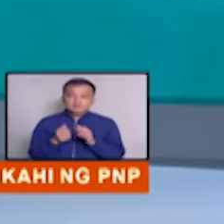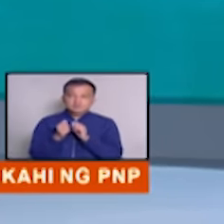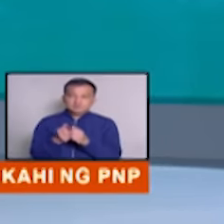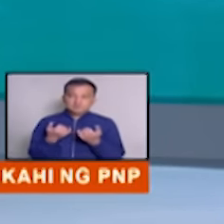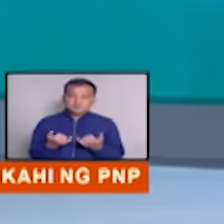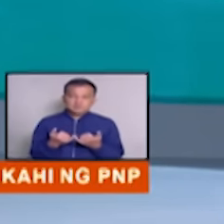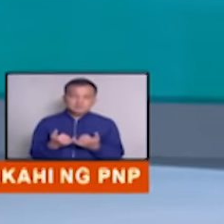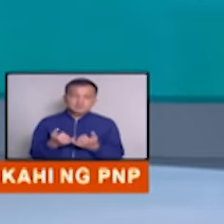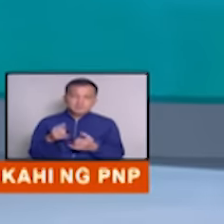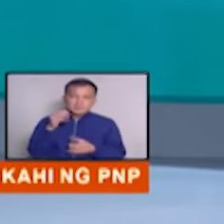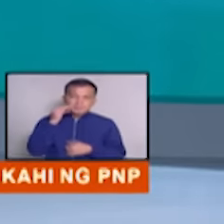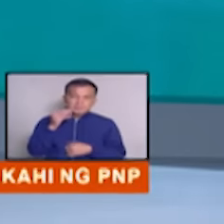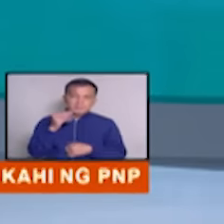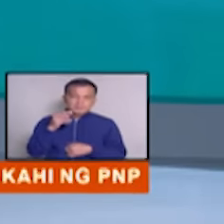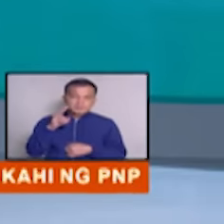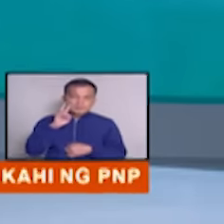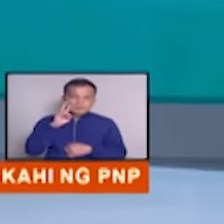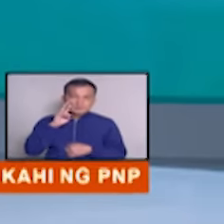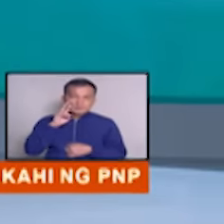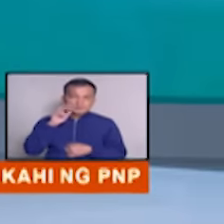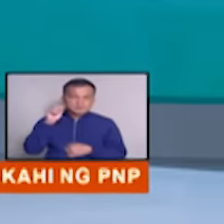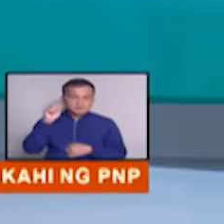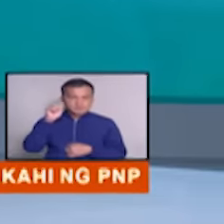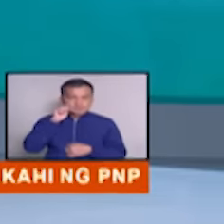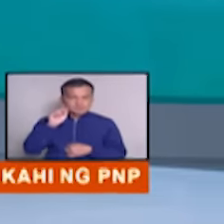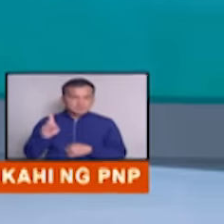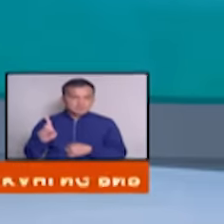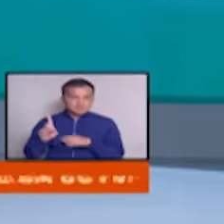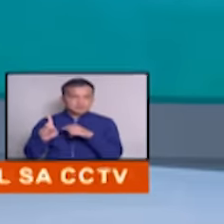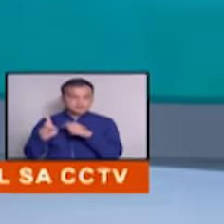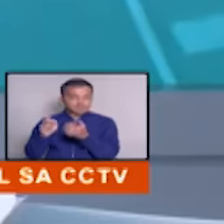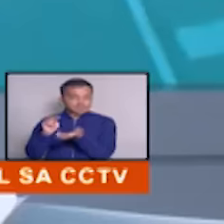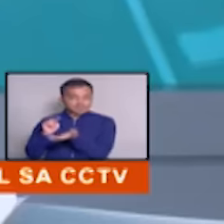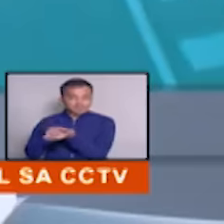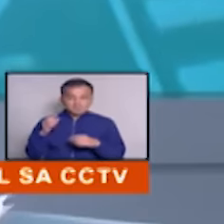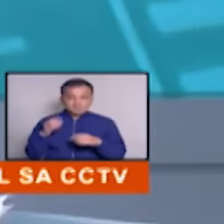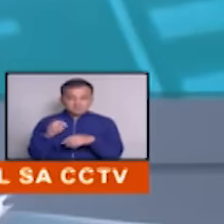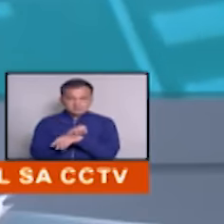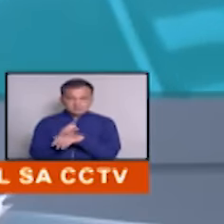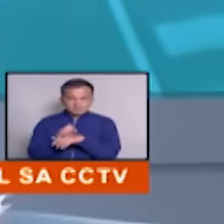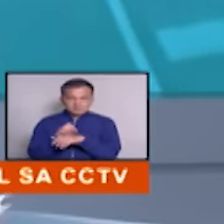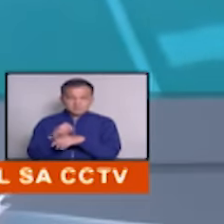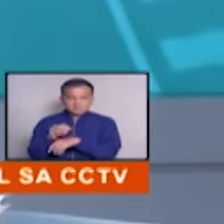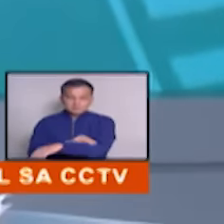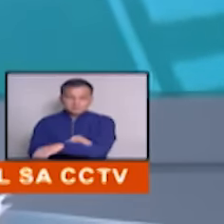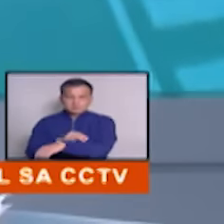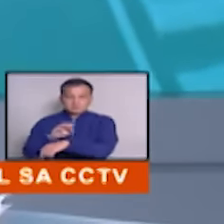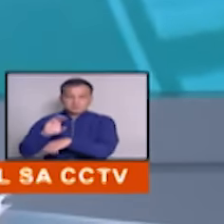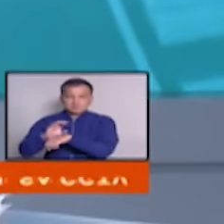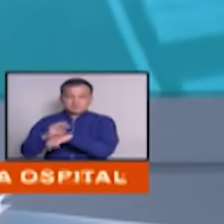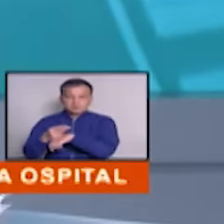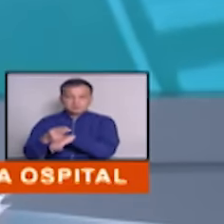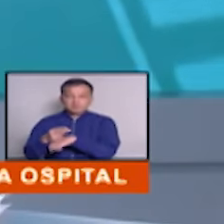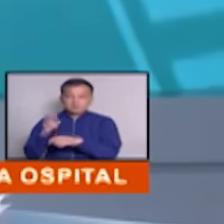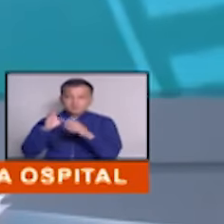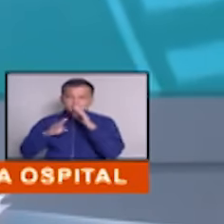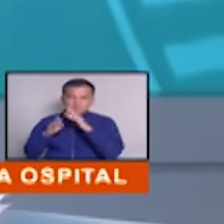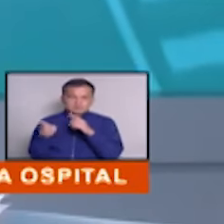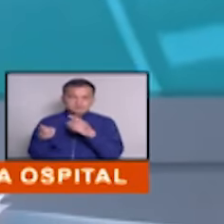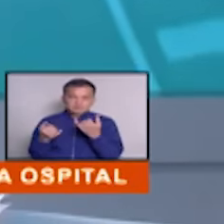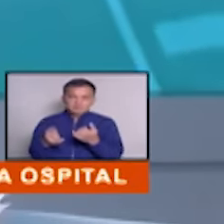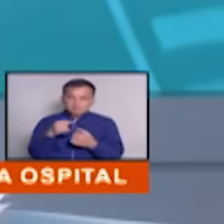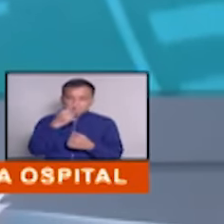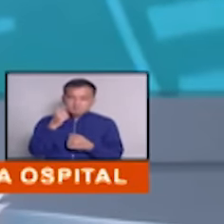Kasama ko po naman ngayon si Ma'am Valerie Agpun. Isa po siyang nurse sa Makati City Hall. Problemado po siya ngayon dahil